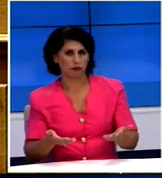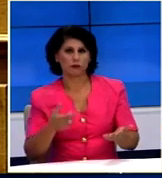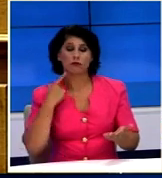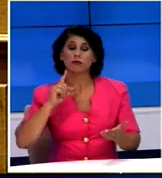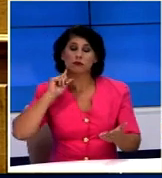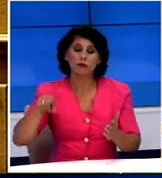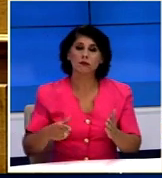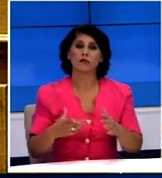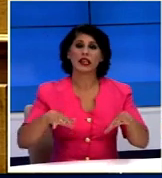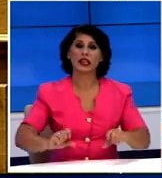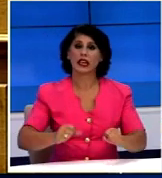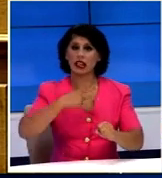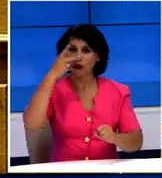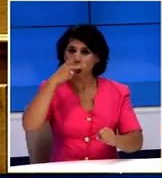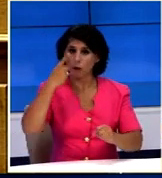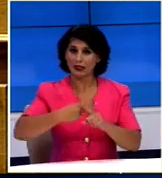κυριαρχικά δικαιώματα της χώρας μας